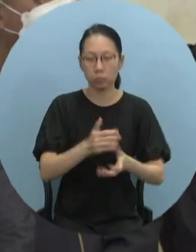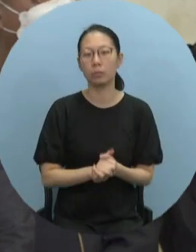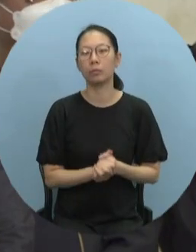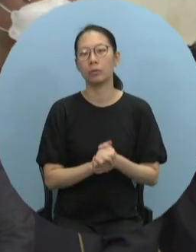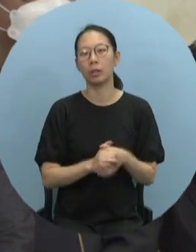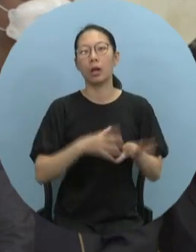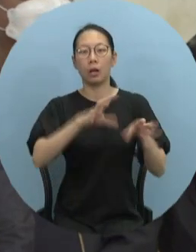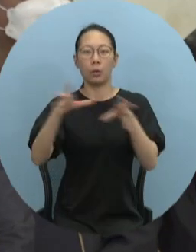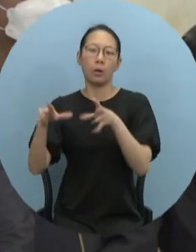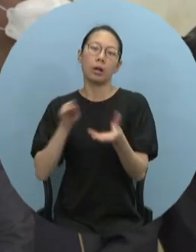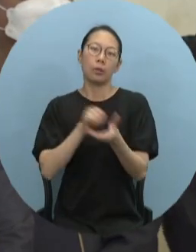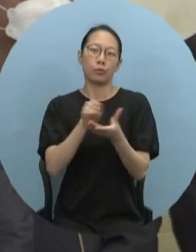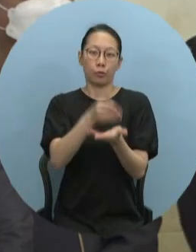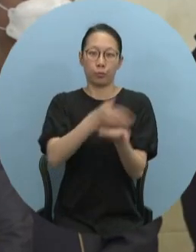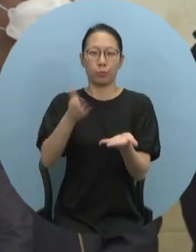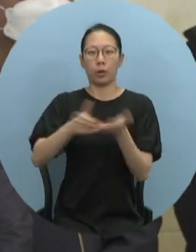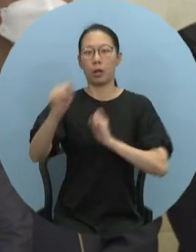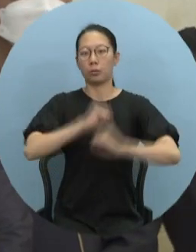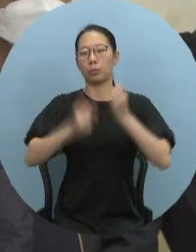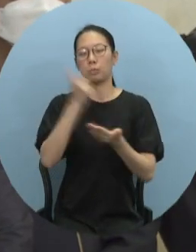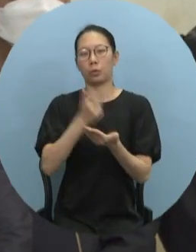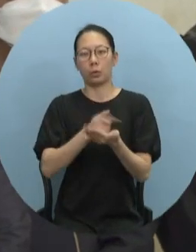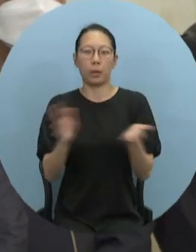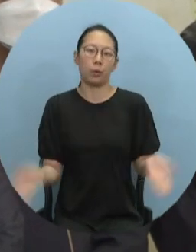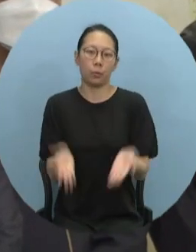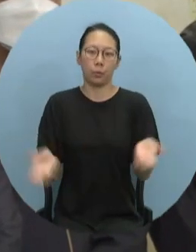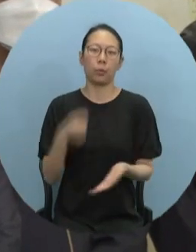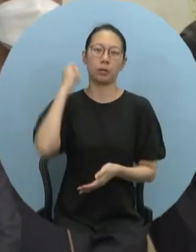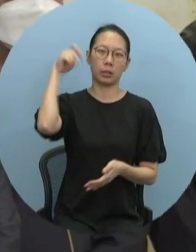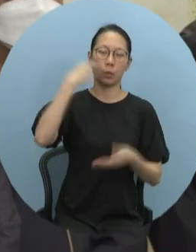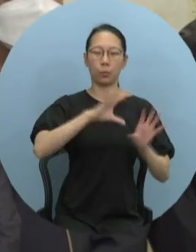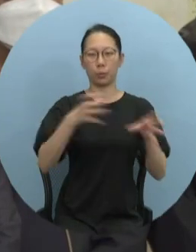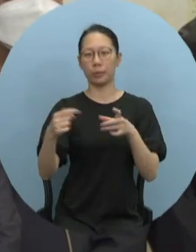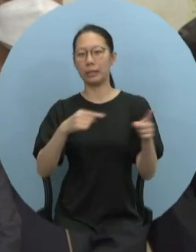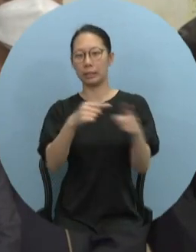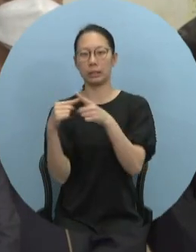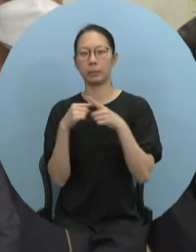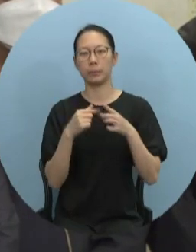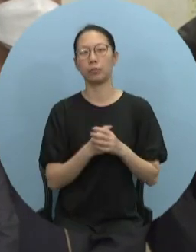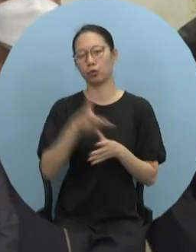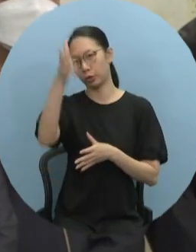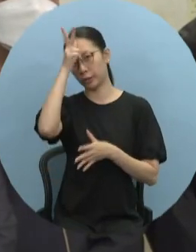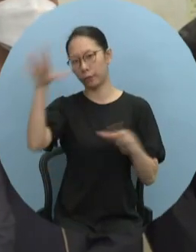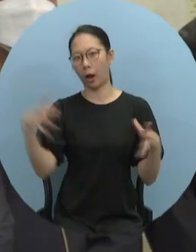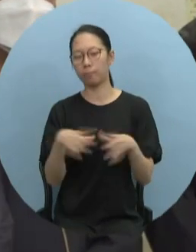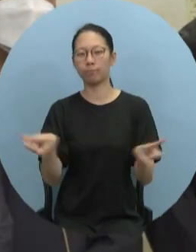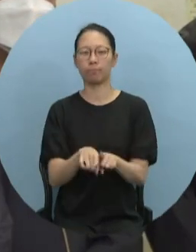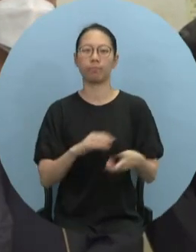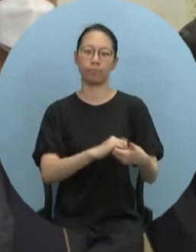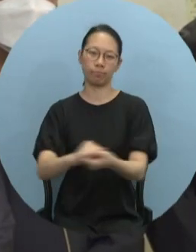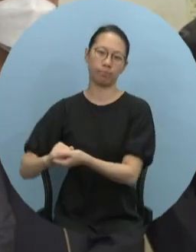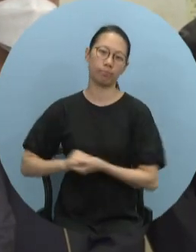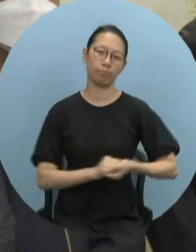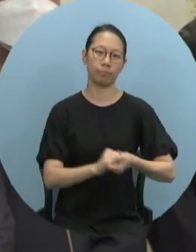行動啊，最重要嘅一點咧，係要鼓勵咧社會各界啊同埋市民同政府一齊咧，我哋攜手合